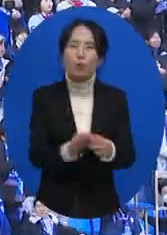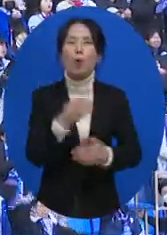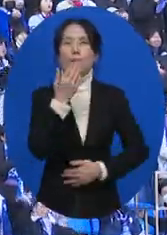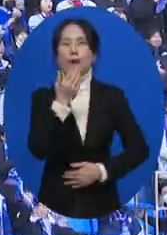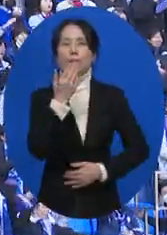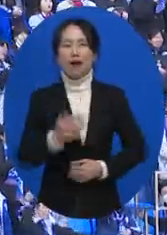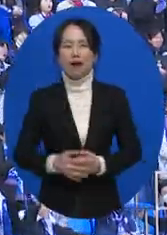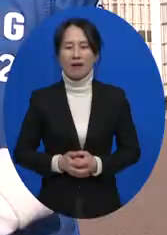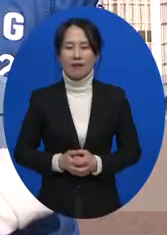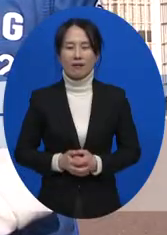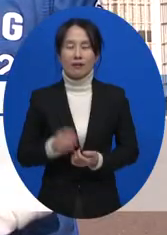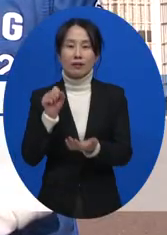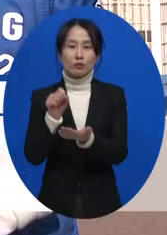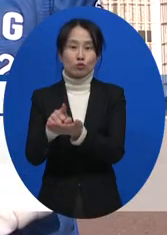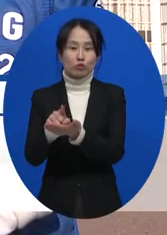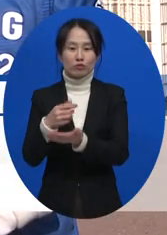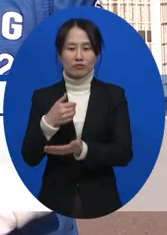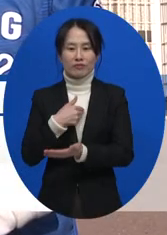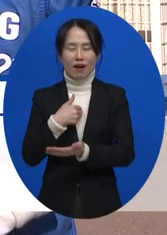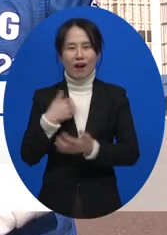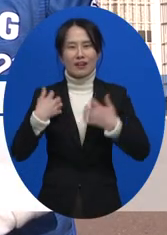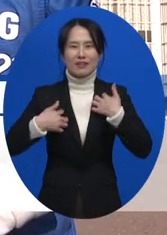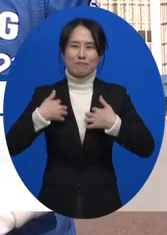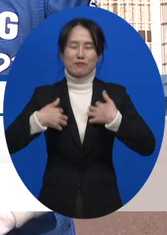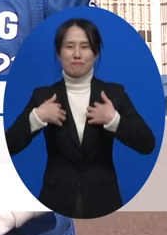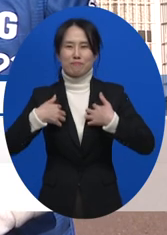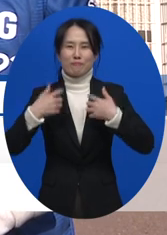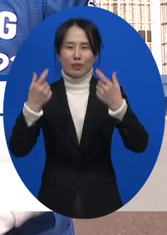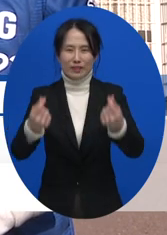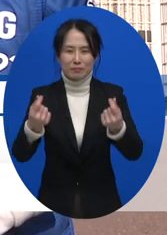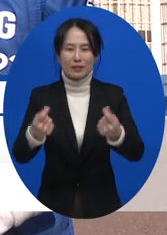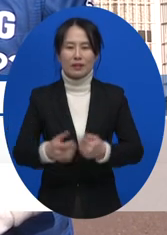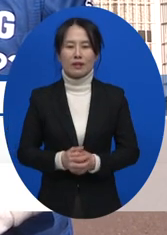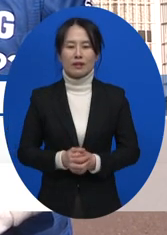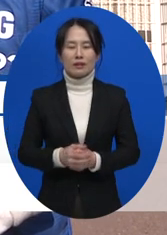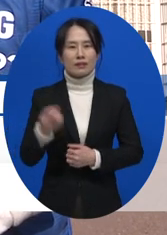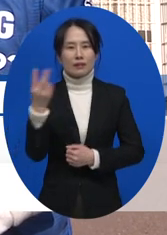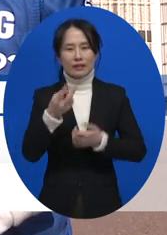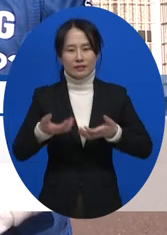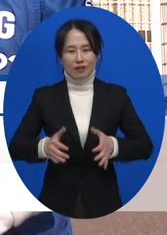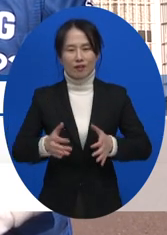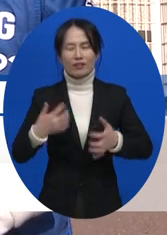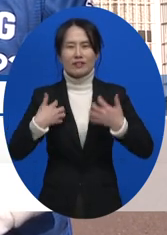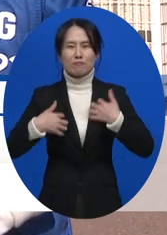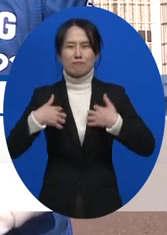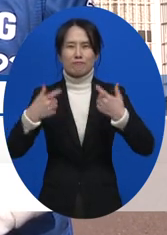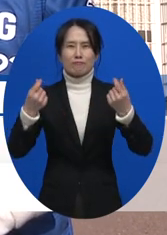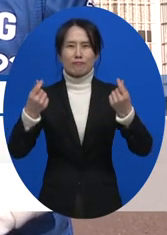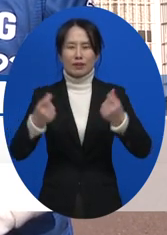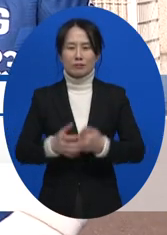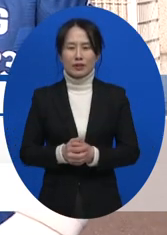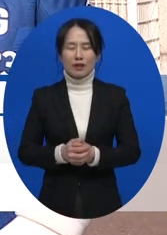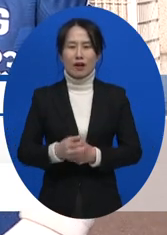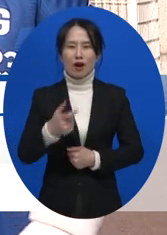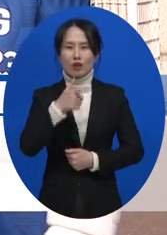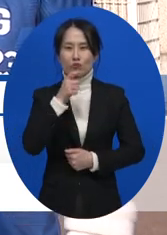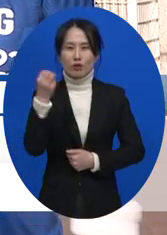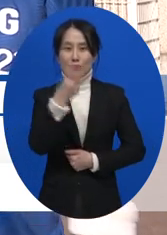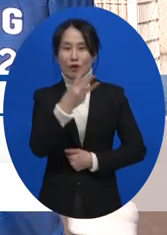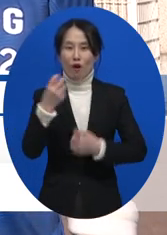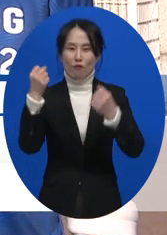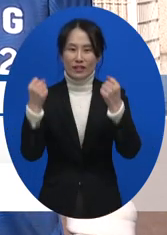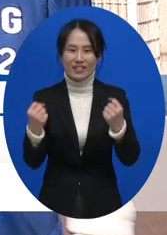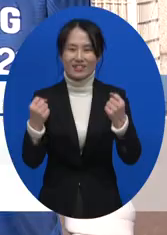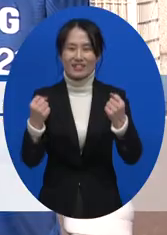않을 정도입니다. 축구는 나의 기쁨이라고 해야 될 것 같아요. 다시 태어나는 그런 기쁨. 수원